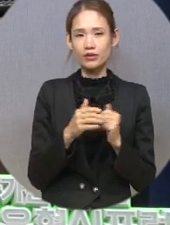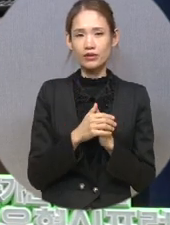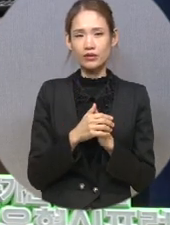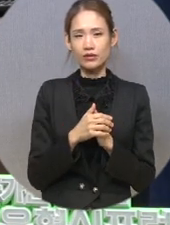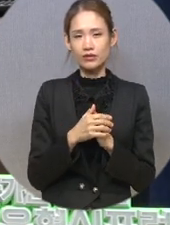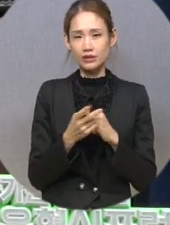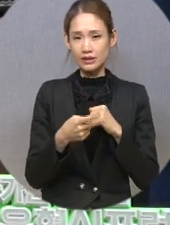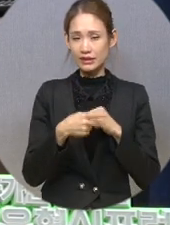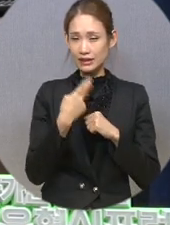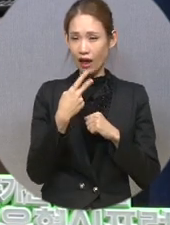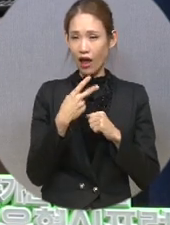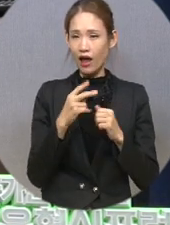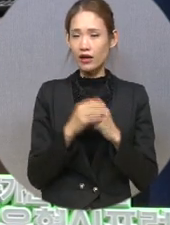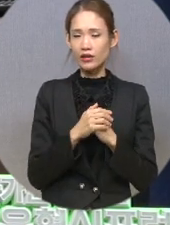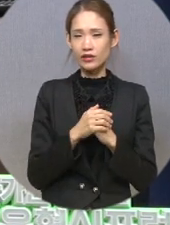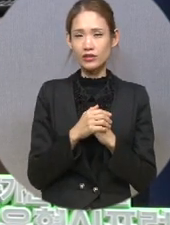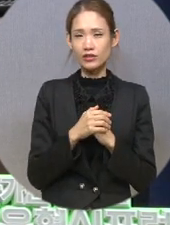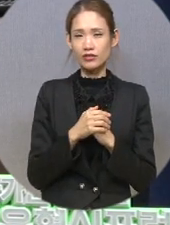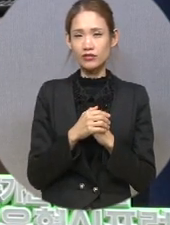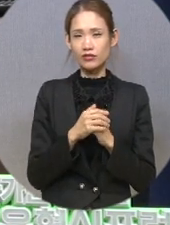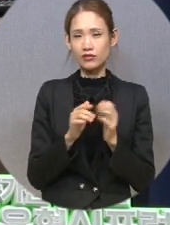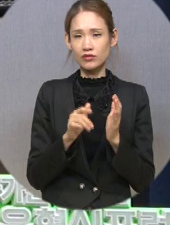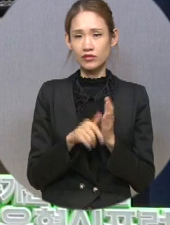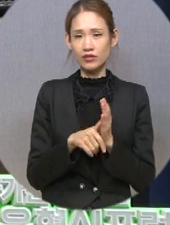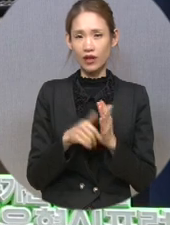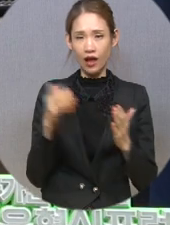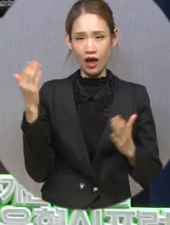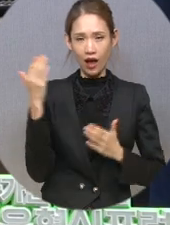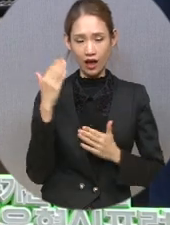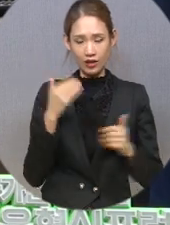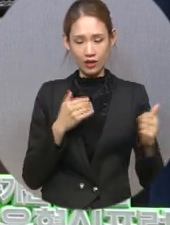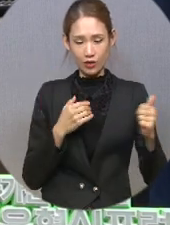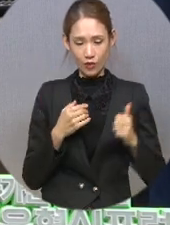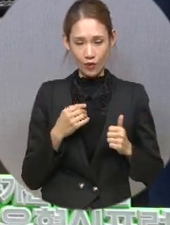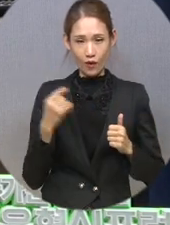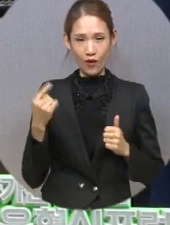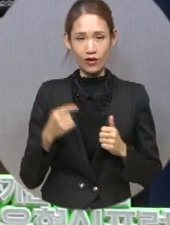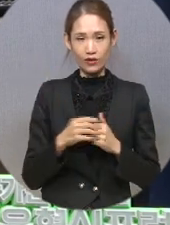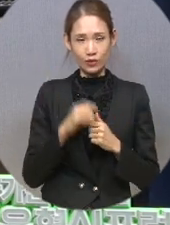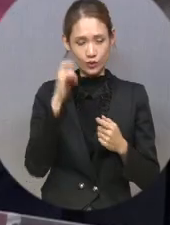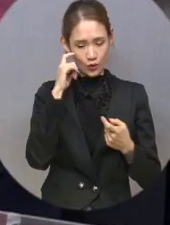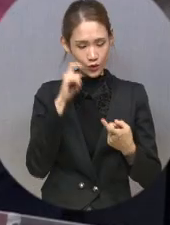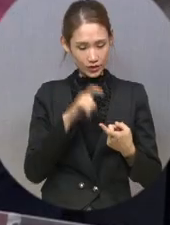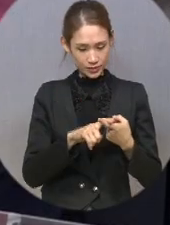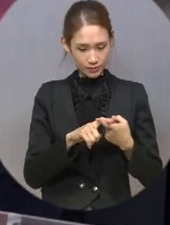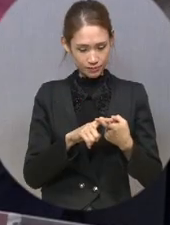2학년 때그 학생이 우리 반이 됐어요. 좀 관심을 갖게 됐고,